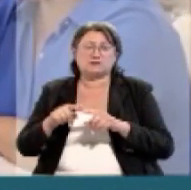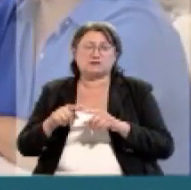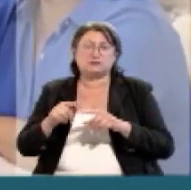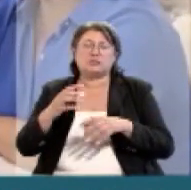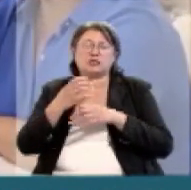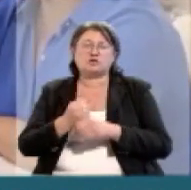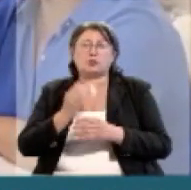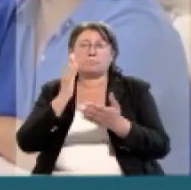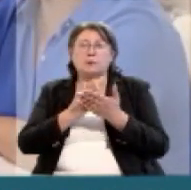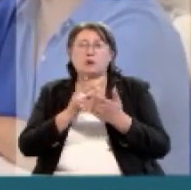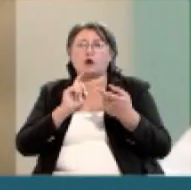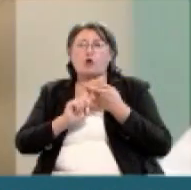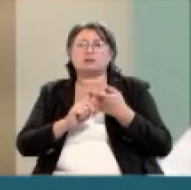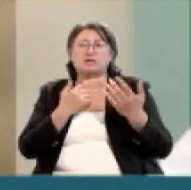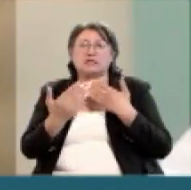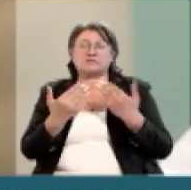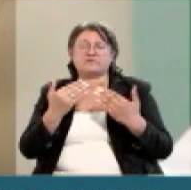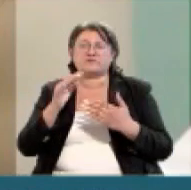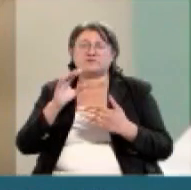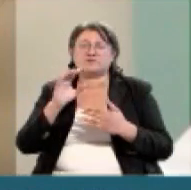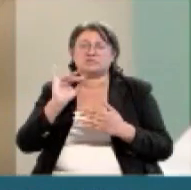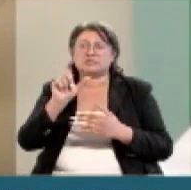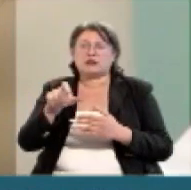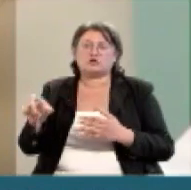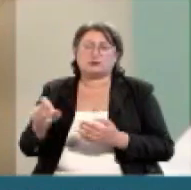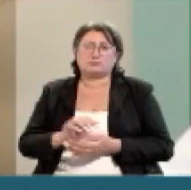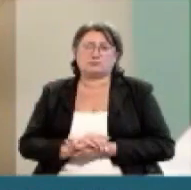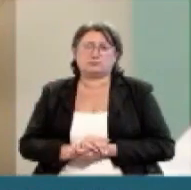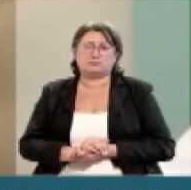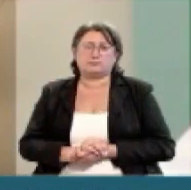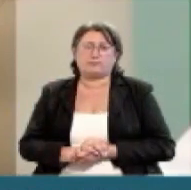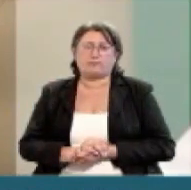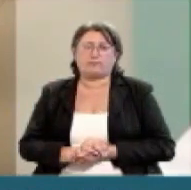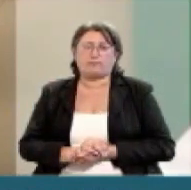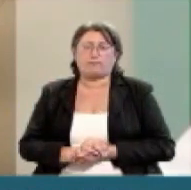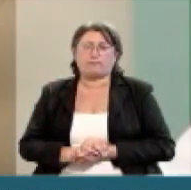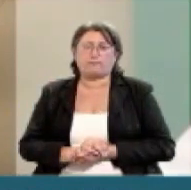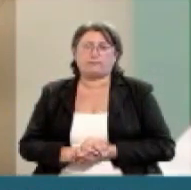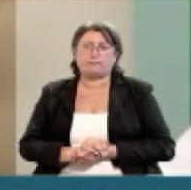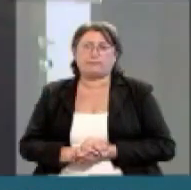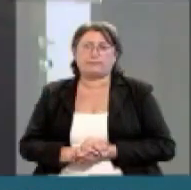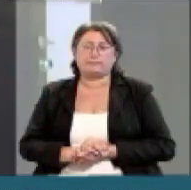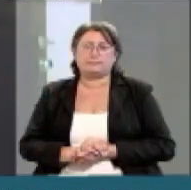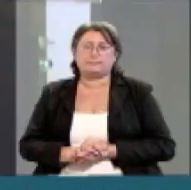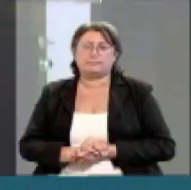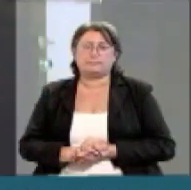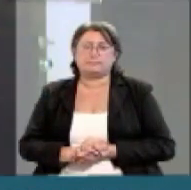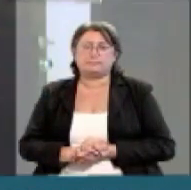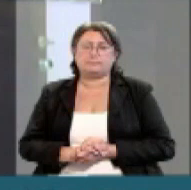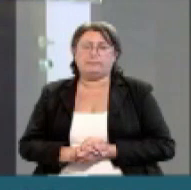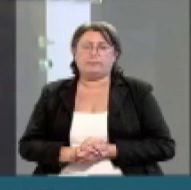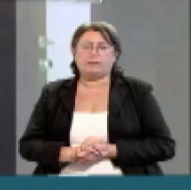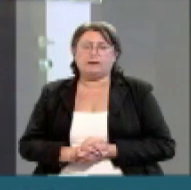тікелей байланысын қысқарту, сыбайлас жемқорлық құбылыстар үшін жағдайларды азайту бойынша кешенді шаралар қабылданды. Сарыкөл ауданы